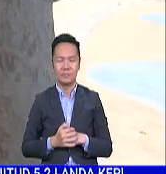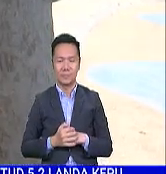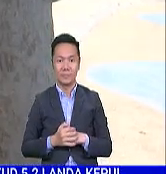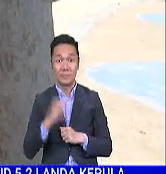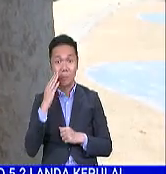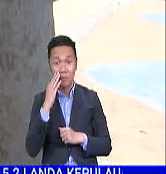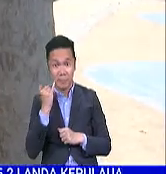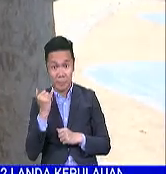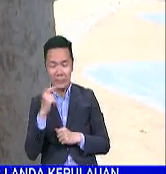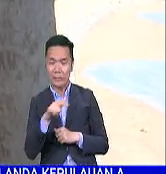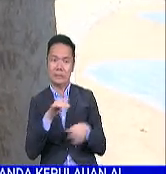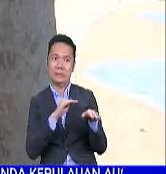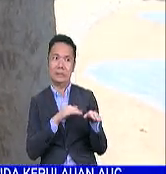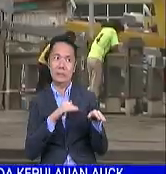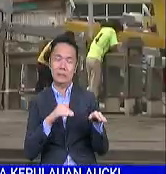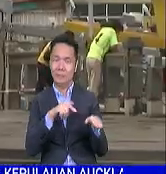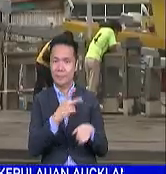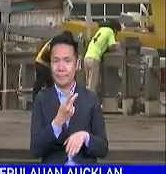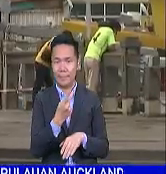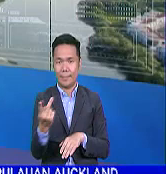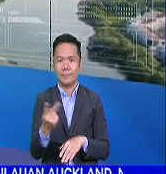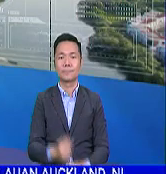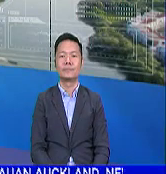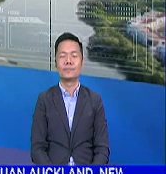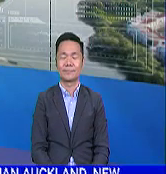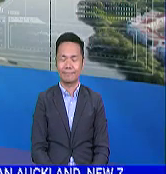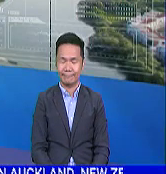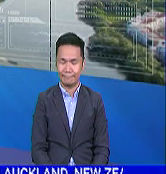mengelakkan kesesakan.